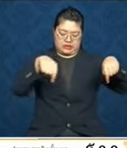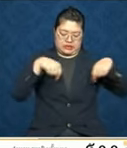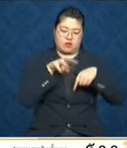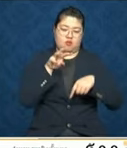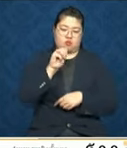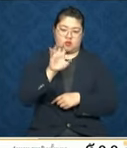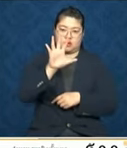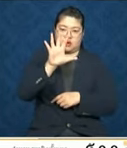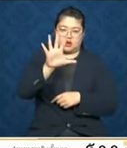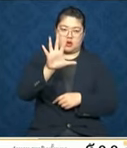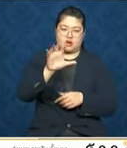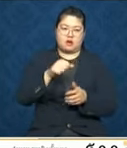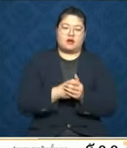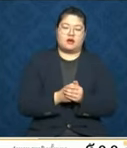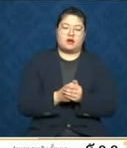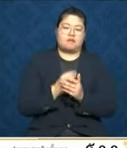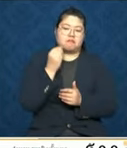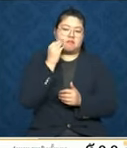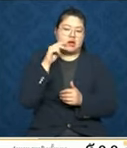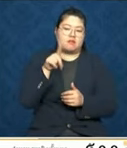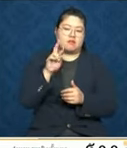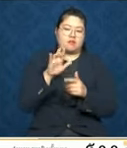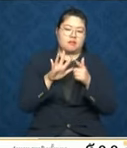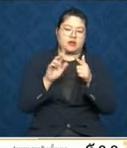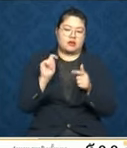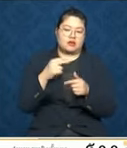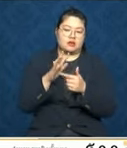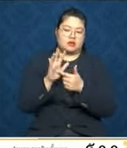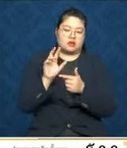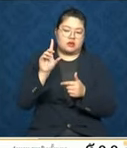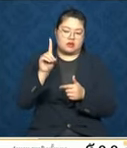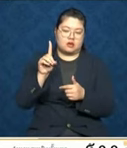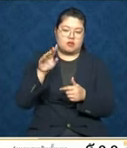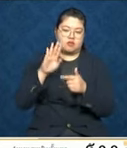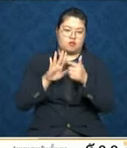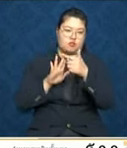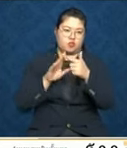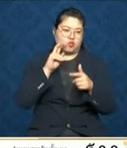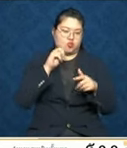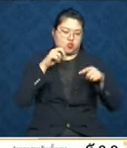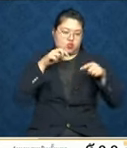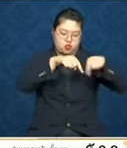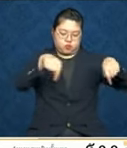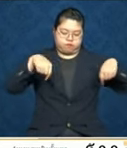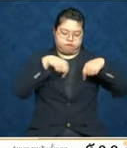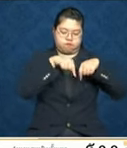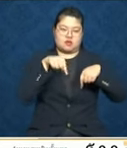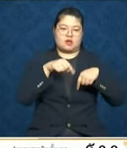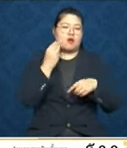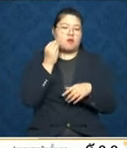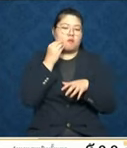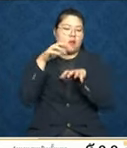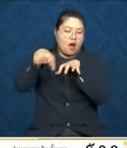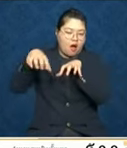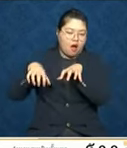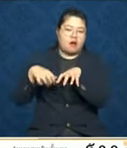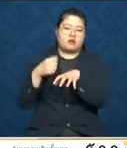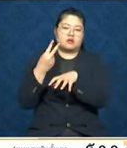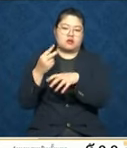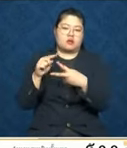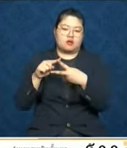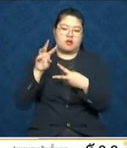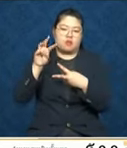หมู่ที่5บ้านประทัดบุตำบลป่าชันเป็นแหล่งน้ำขนาดใหญ่ที่มีประชาชน2หมู่บ้านหลักคือ